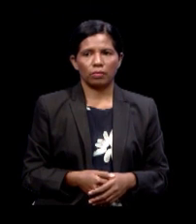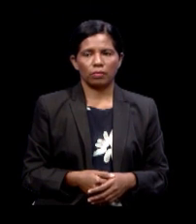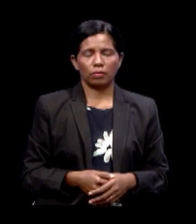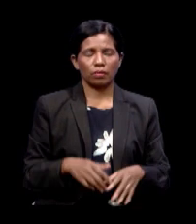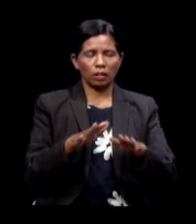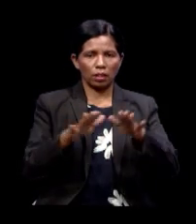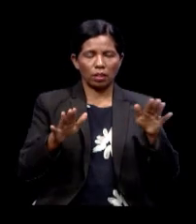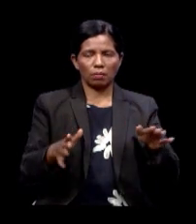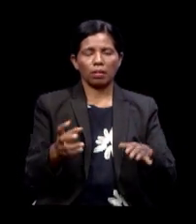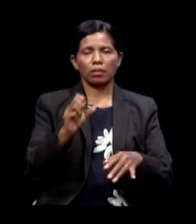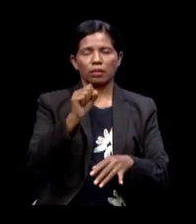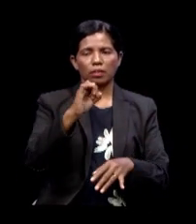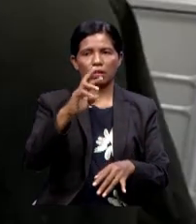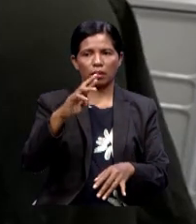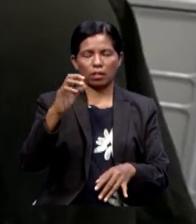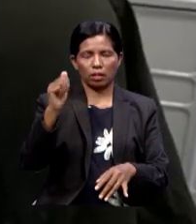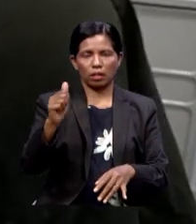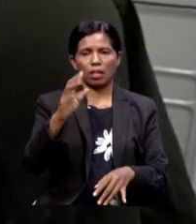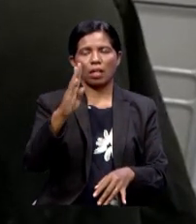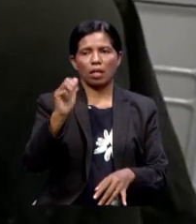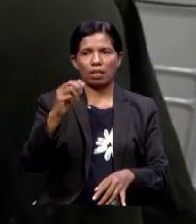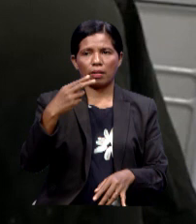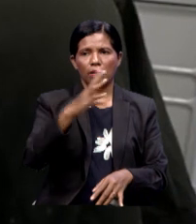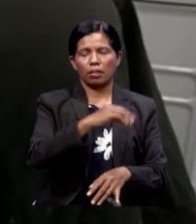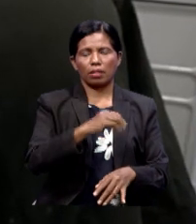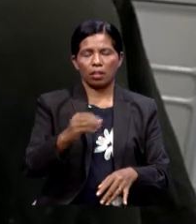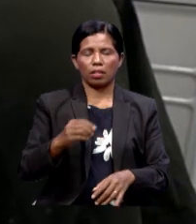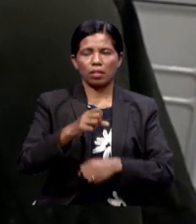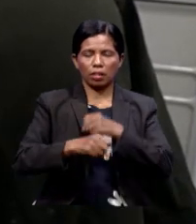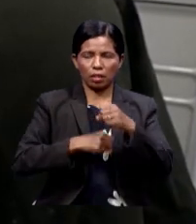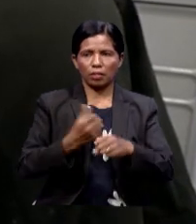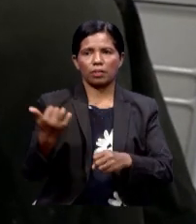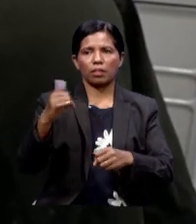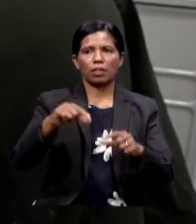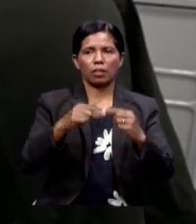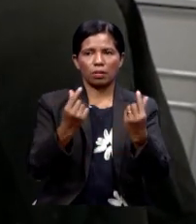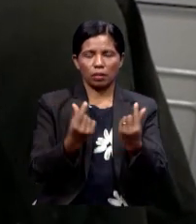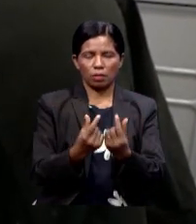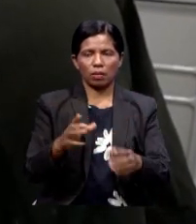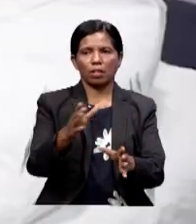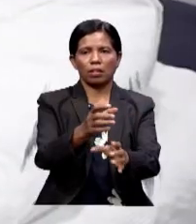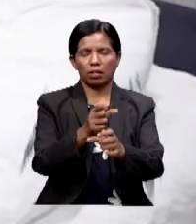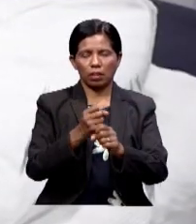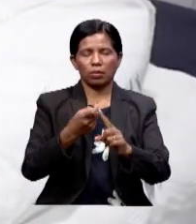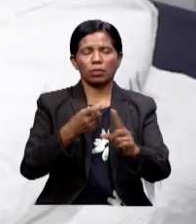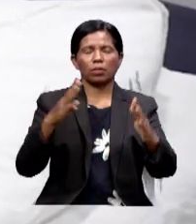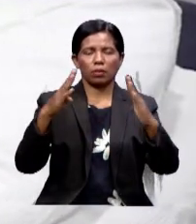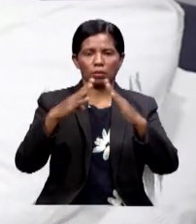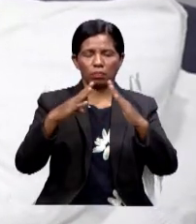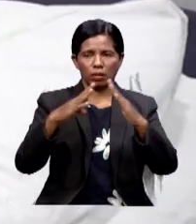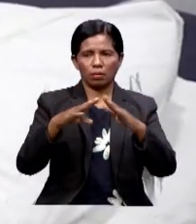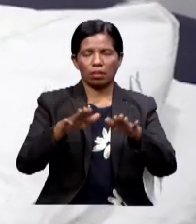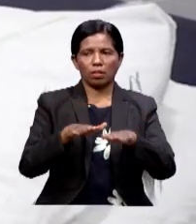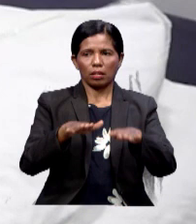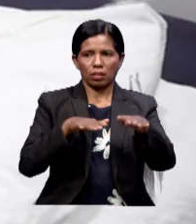Labari kusi Siria Ahmed Abdi Jabbar hanes sobrevivente ida nebe ekipa resgata Sira Hasai husi edifisu nebe estragus ni